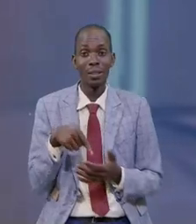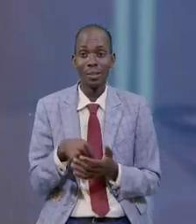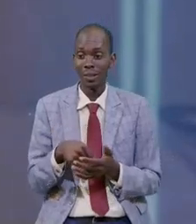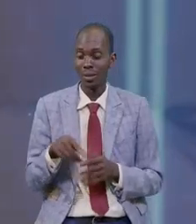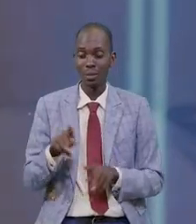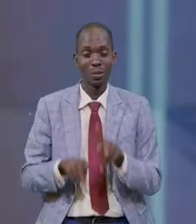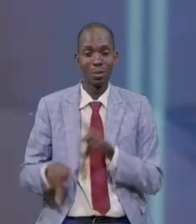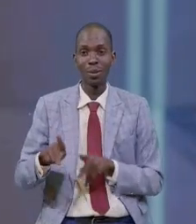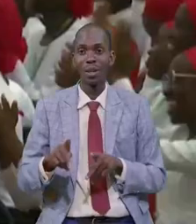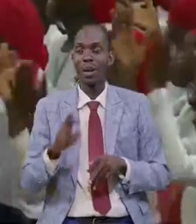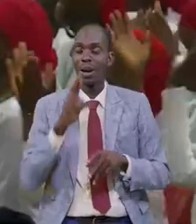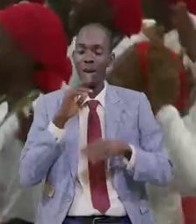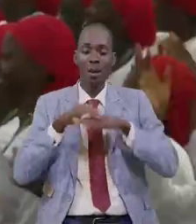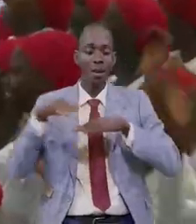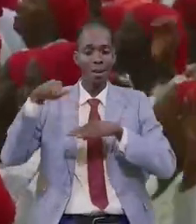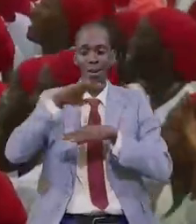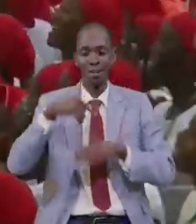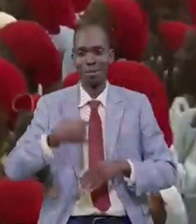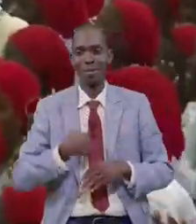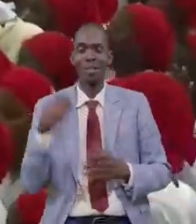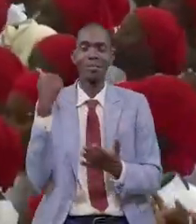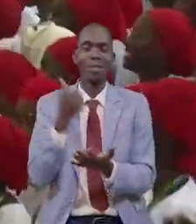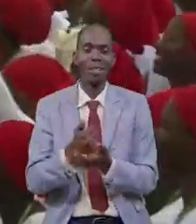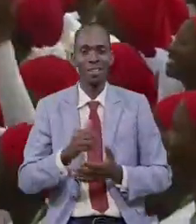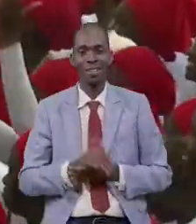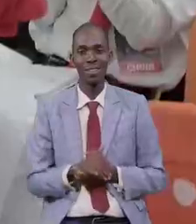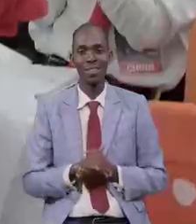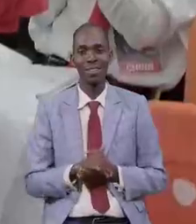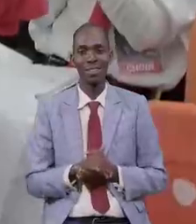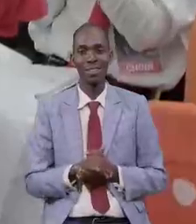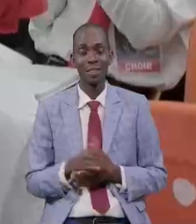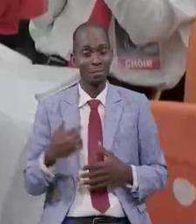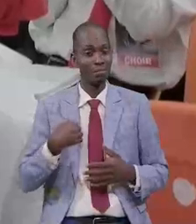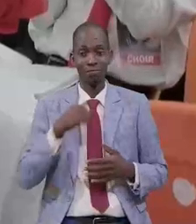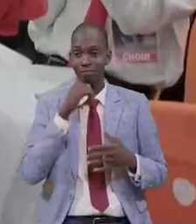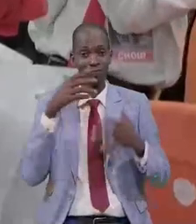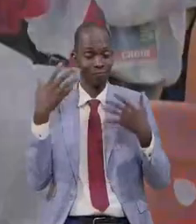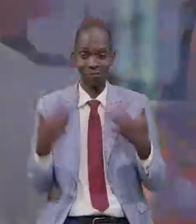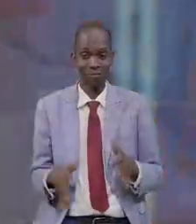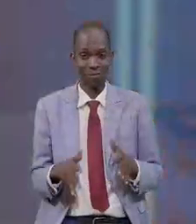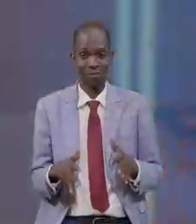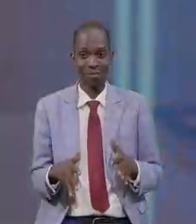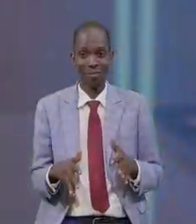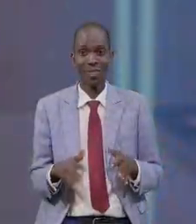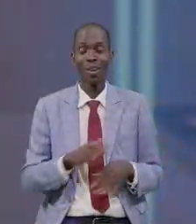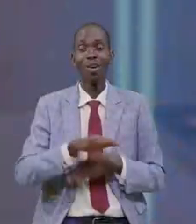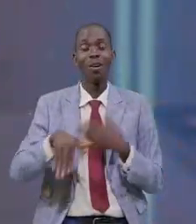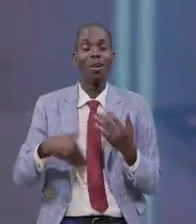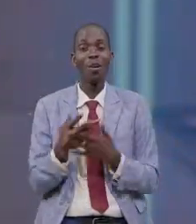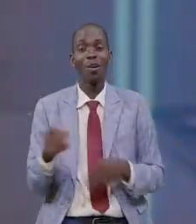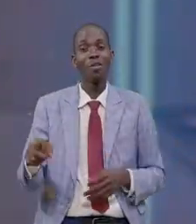ceuxl m'ont dépassé je n'ai pas encore fini hein vous tous